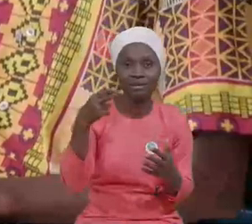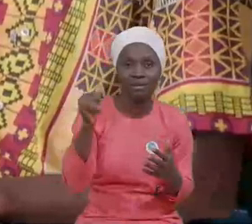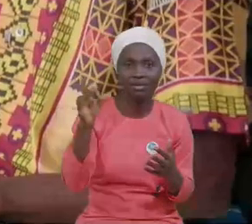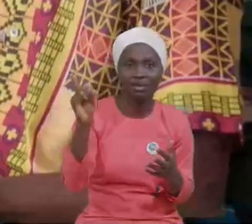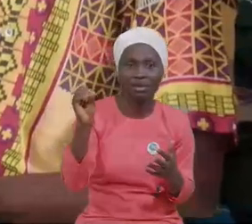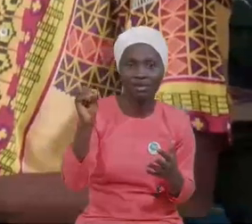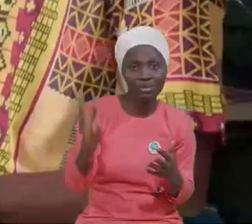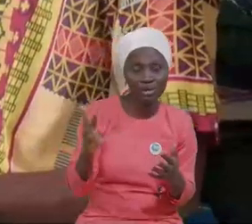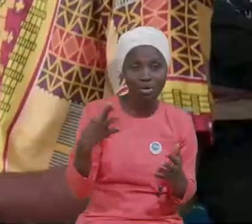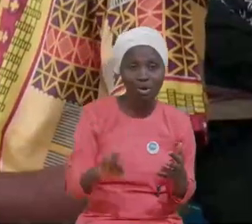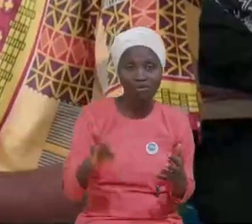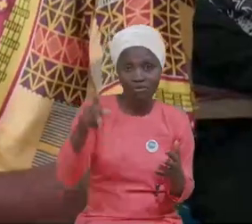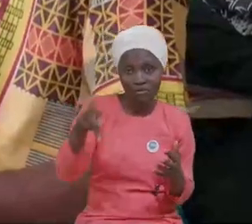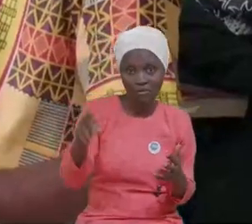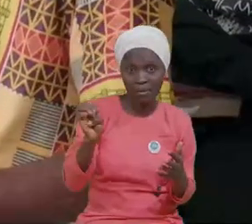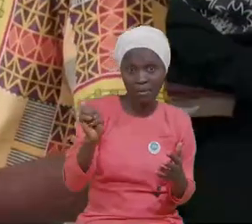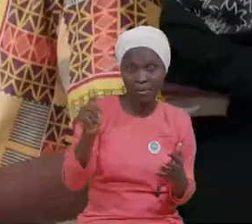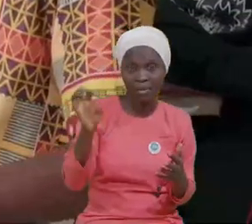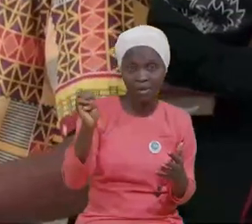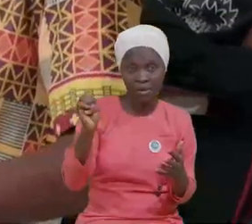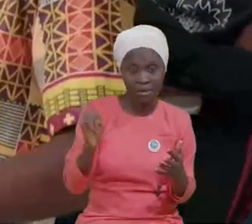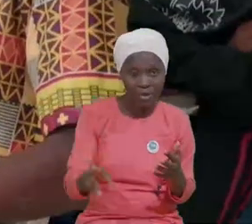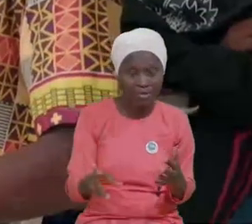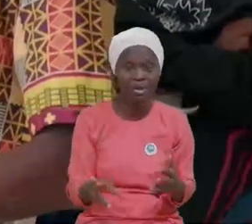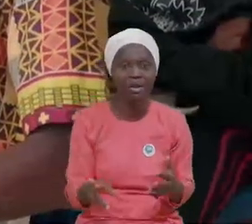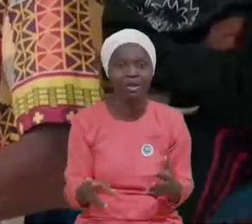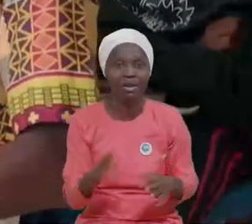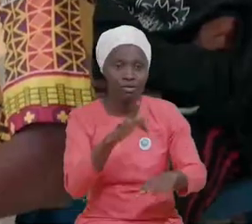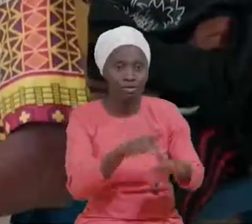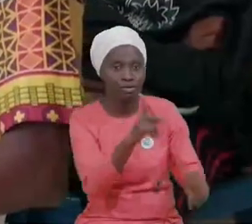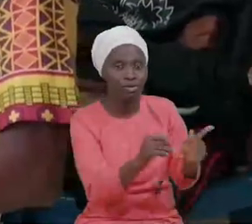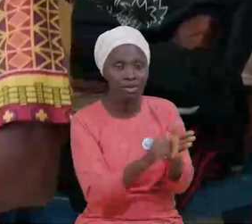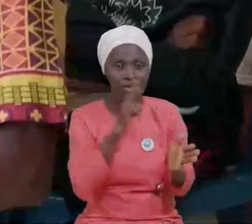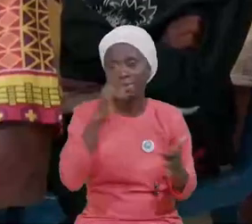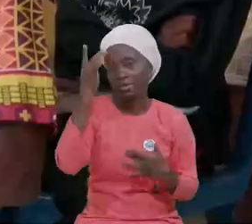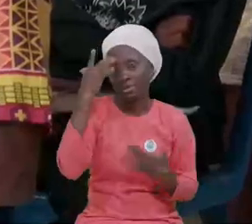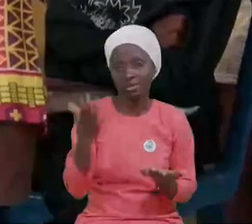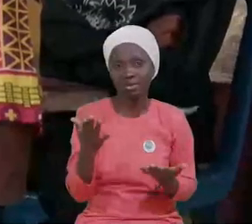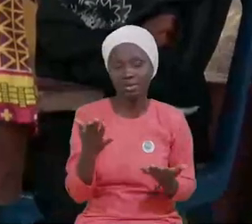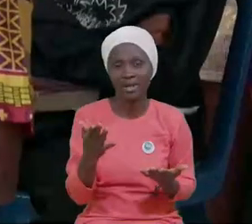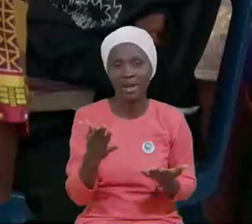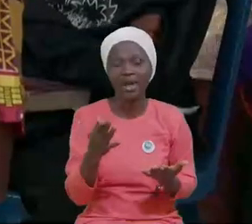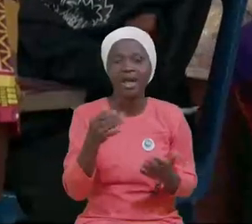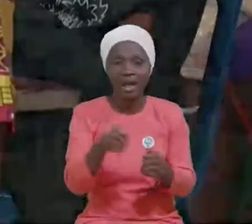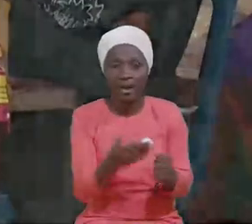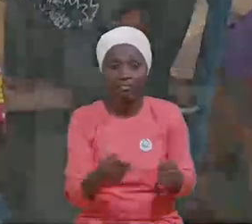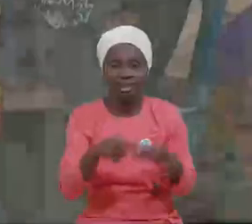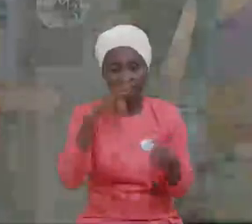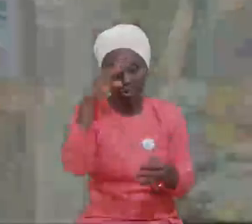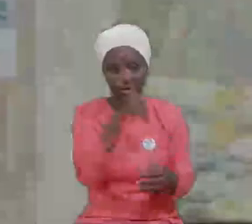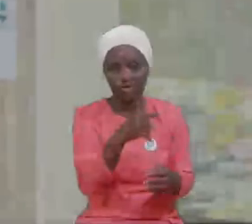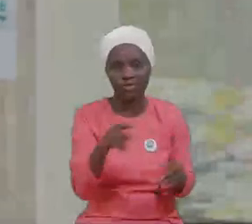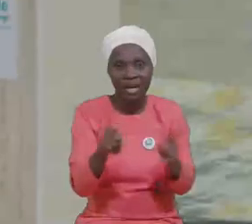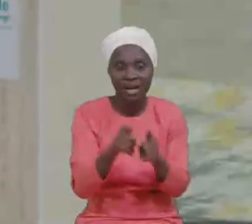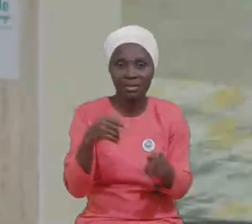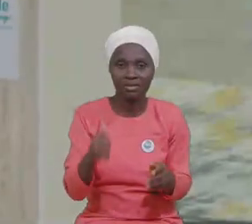des gens qui sont malades, tout ce qui le concerne, l'apôtre, vous recevez une puissance. Le Saint-Esprit survenant sur